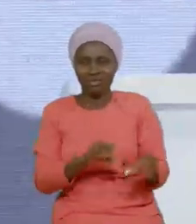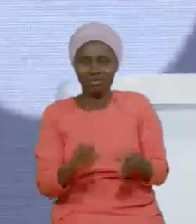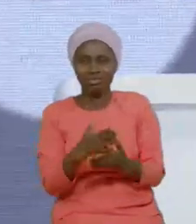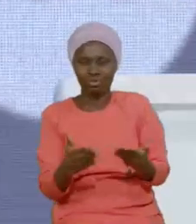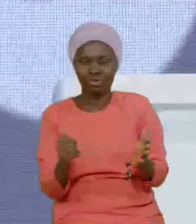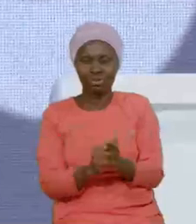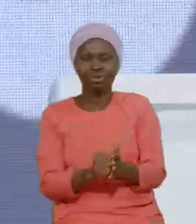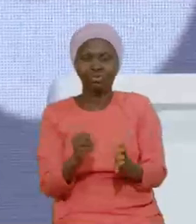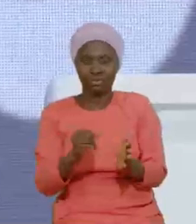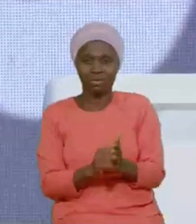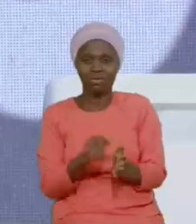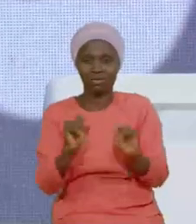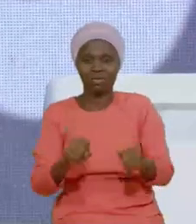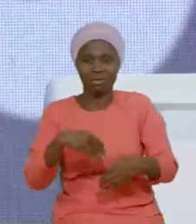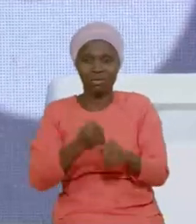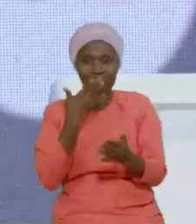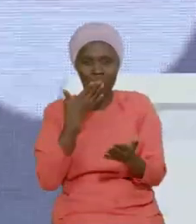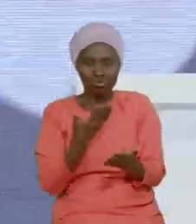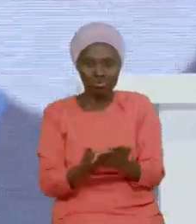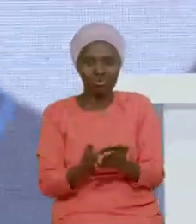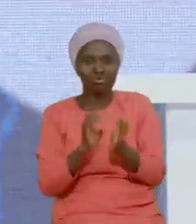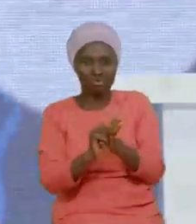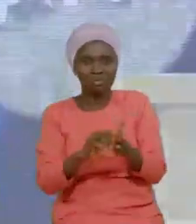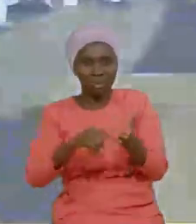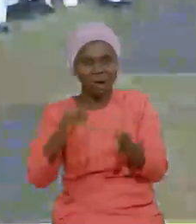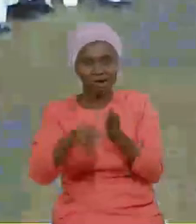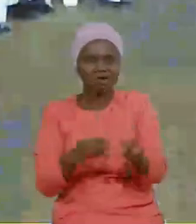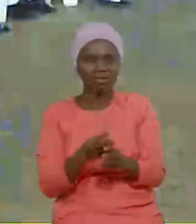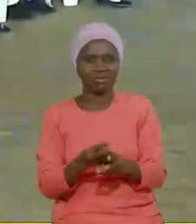make a mark in the world. They say, I don't care.